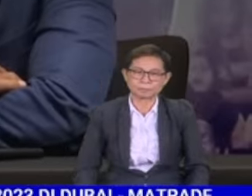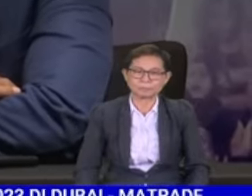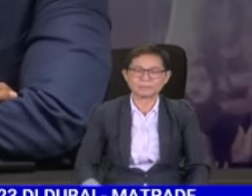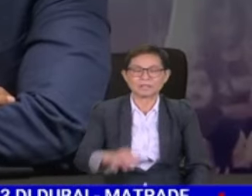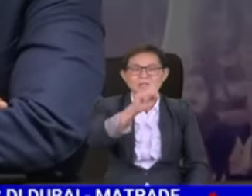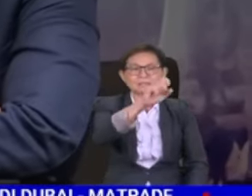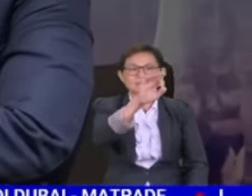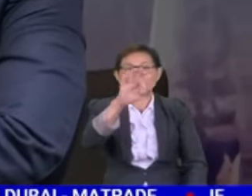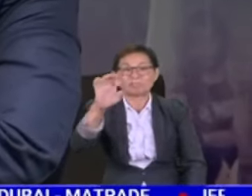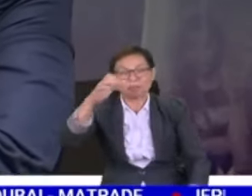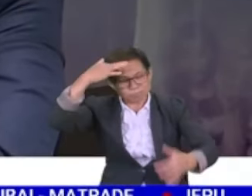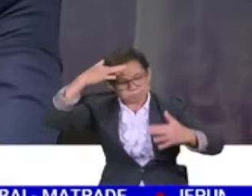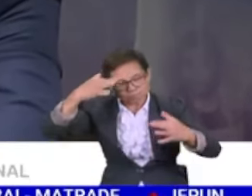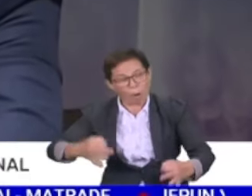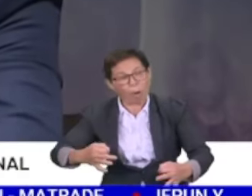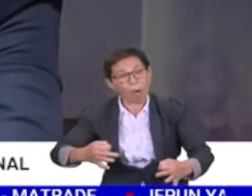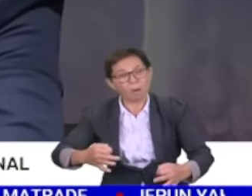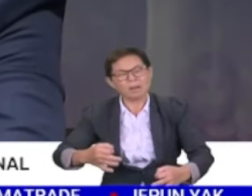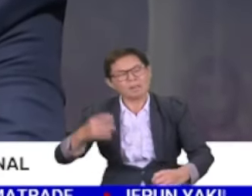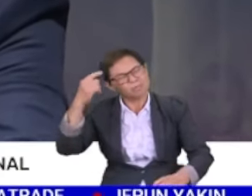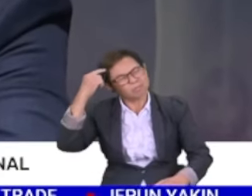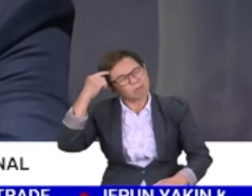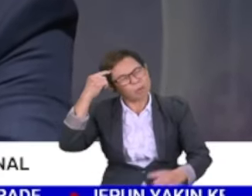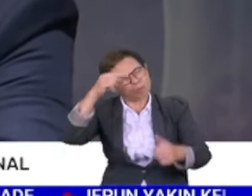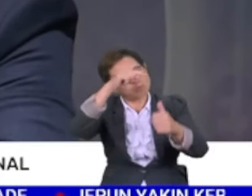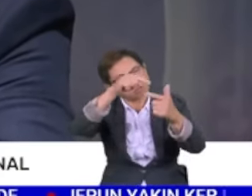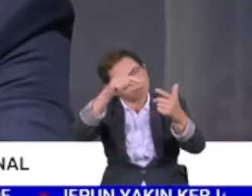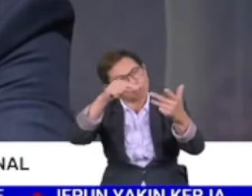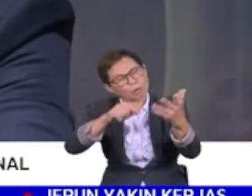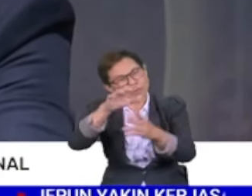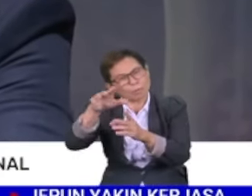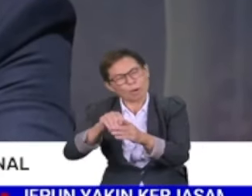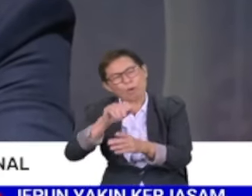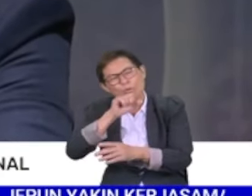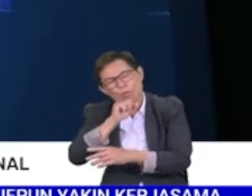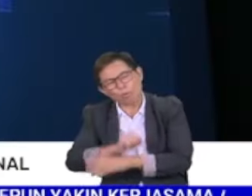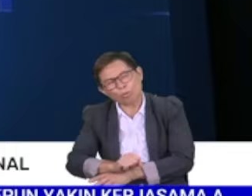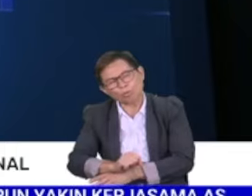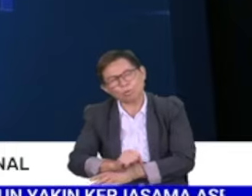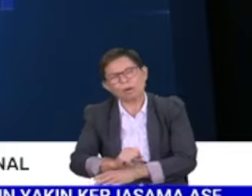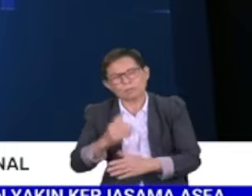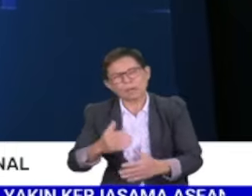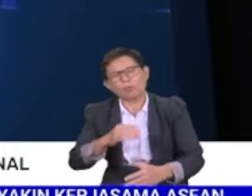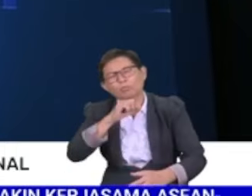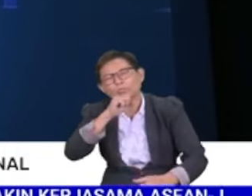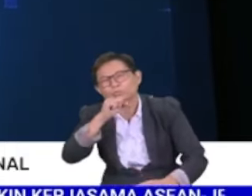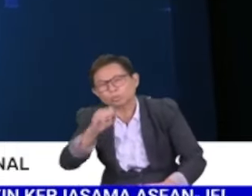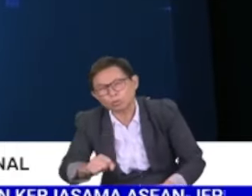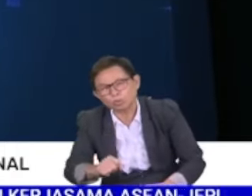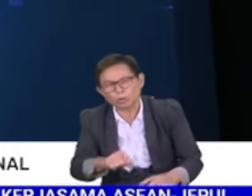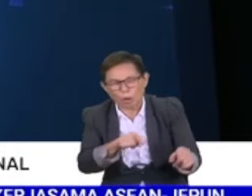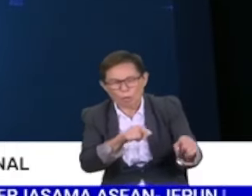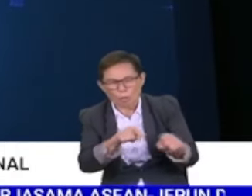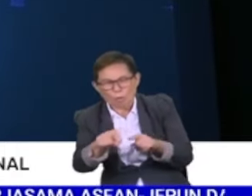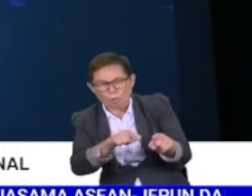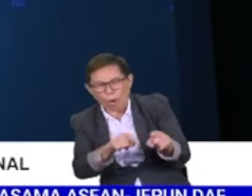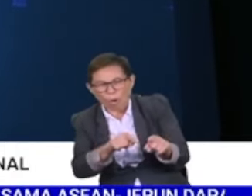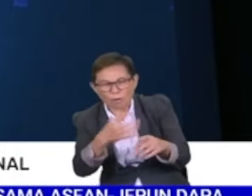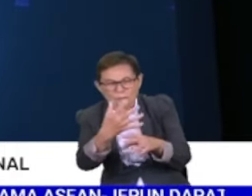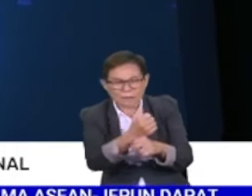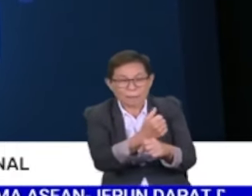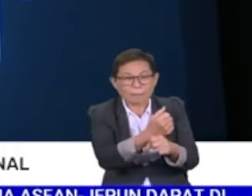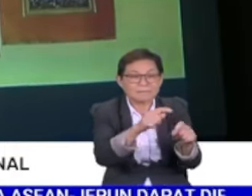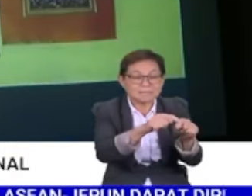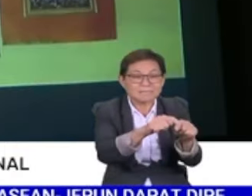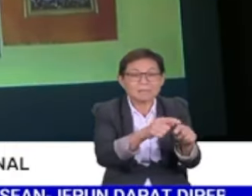Menurut Safi Salih, keputusan itu dibuat selepas mengambil kira pelbagai faktor termasuk usianya yang semakin meningkat serta persaingan merebut tempat dalam